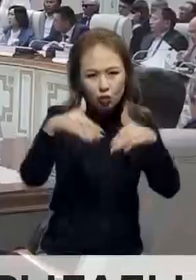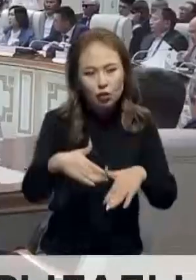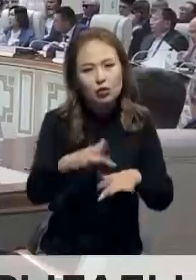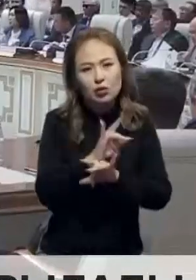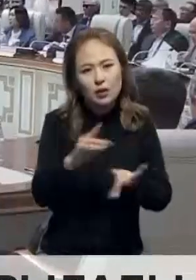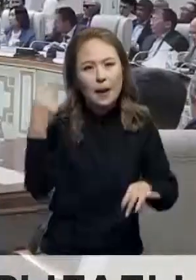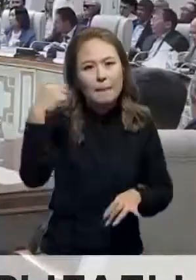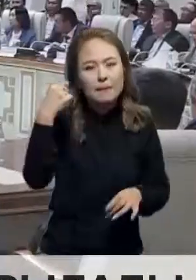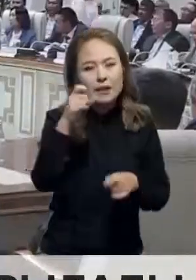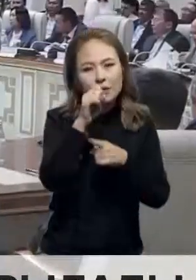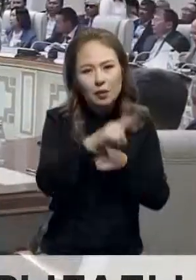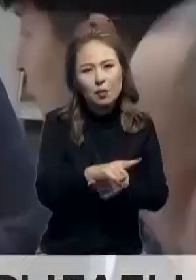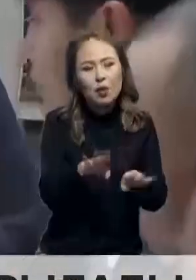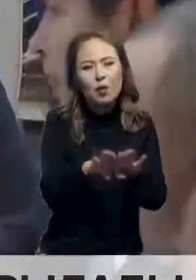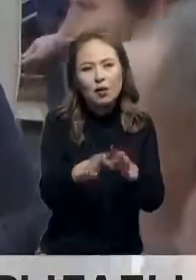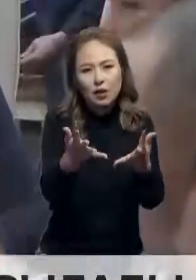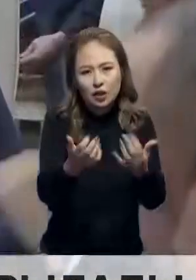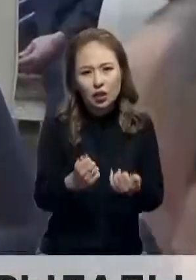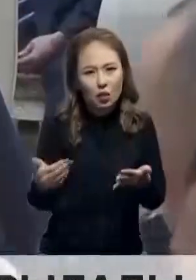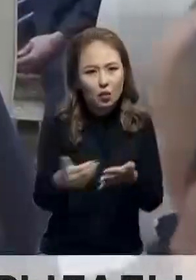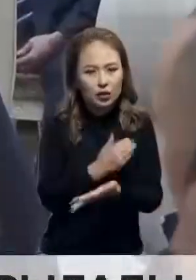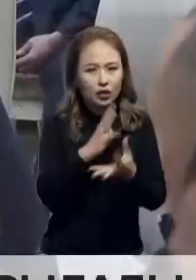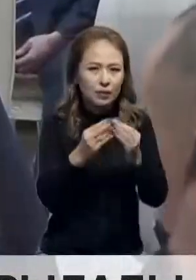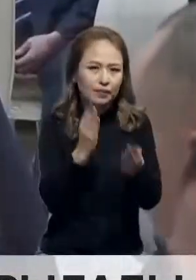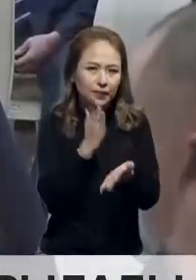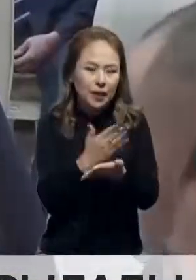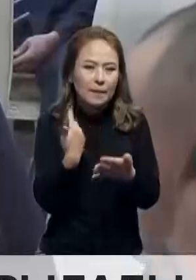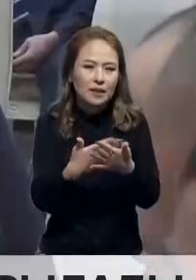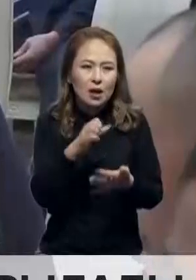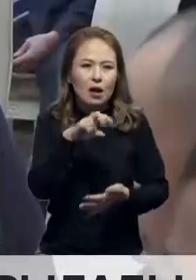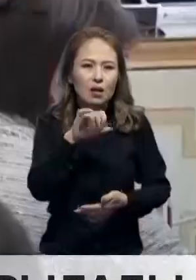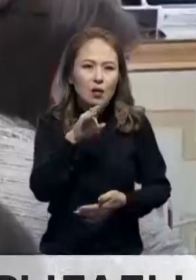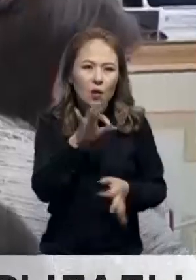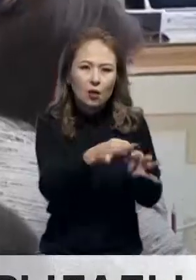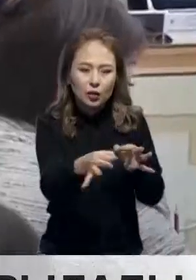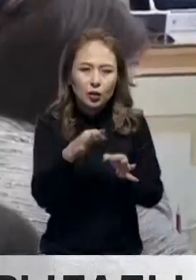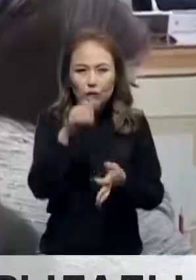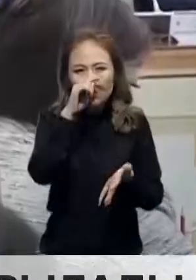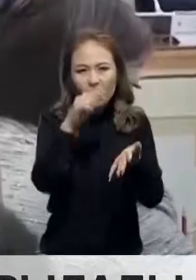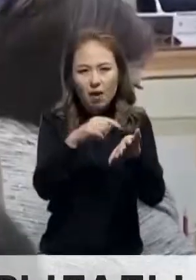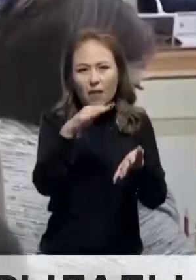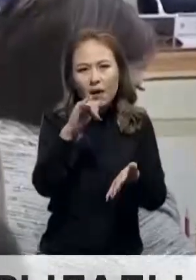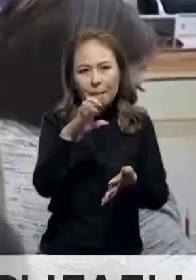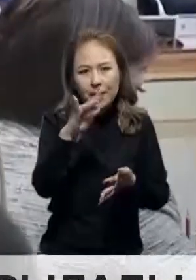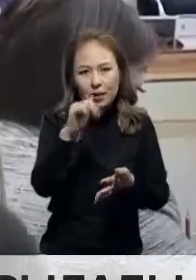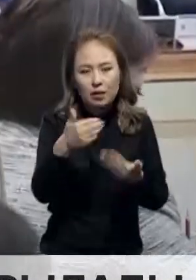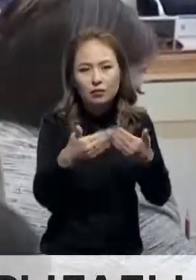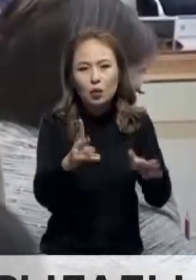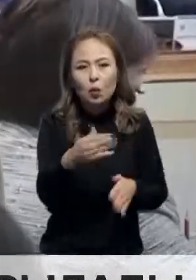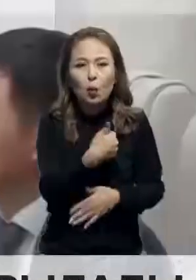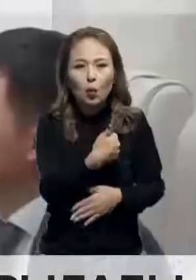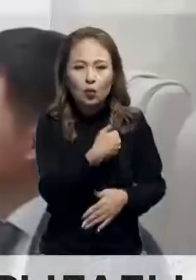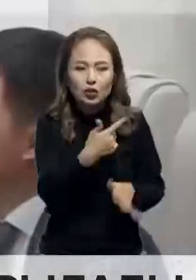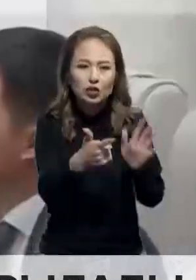шешу жолдары ұсынылады. Президент тапсырмасымен қолға алынған шара оң нәтиже беріп жатыр. Мысалы, Алакөл ауданында құс фабрикасын ашам деген